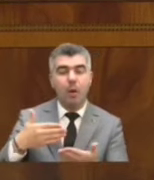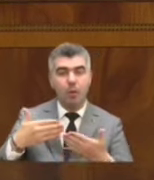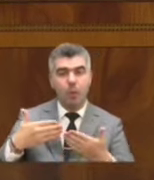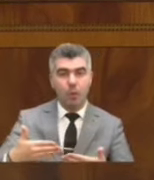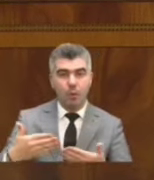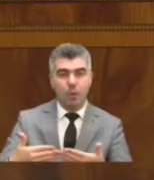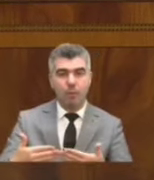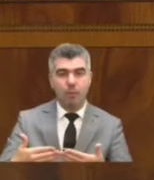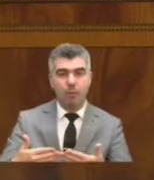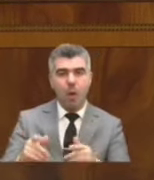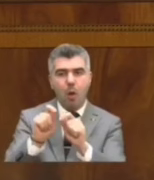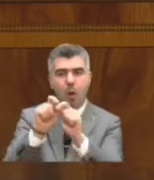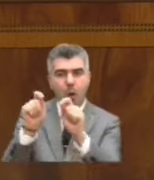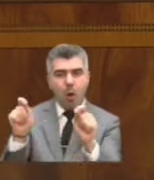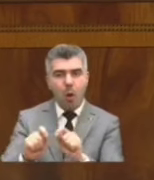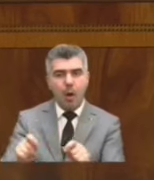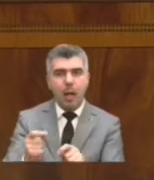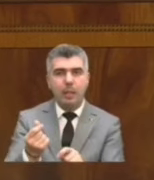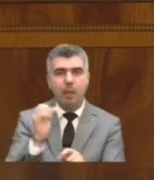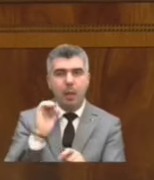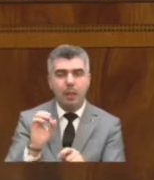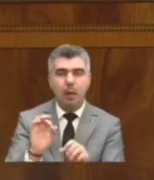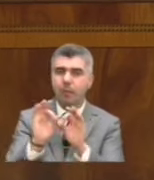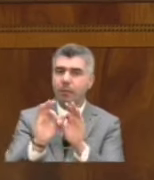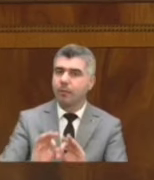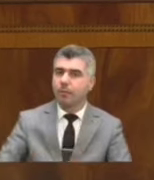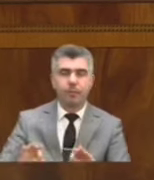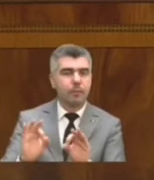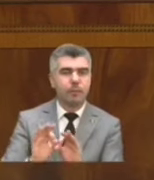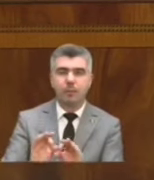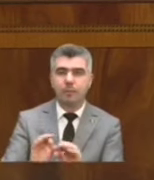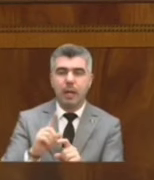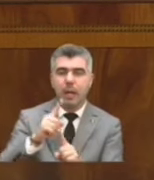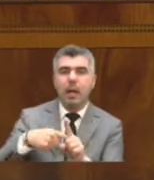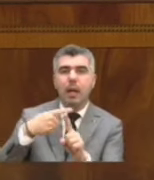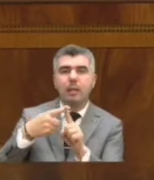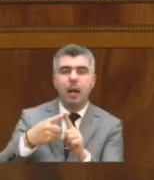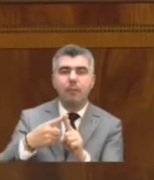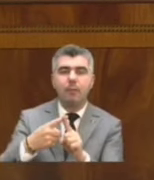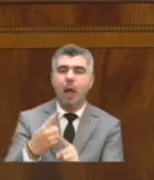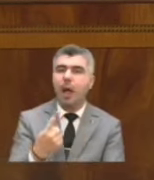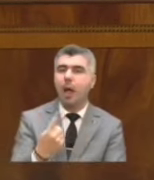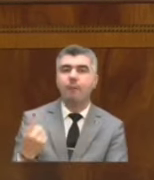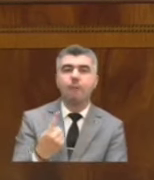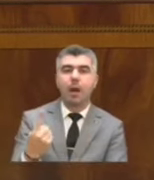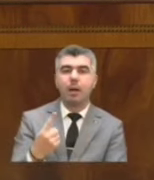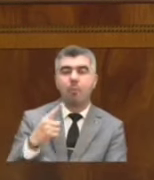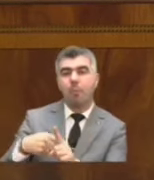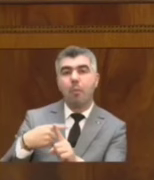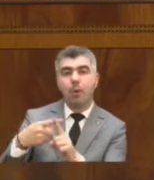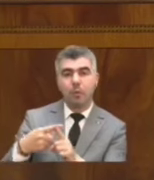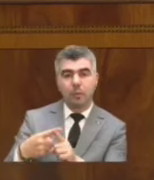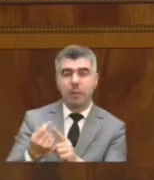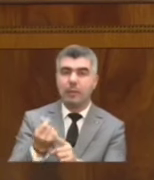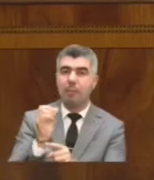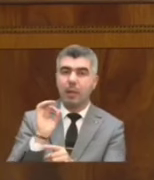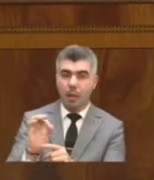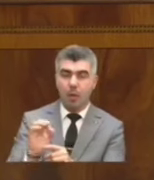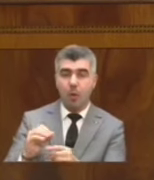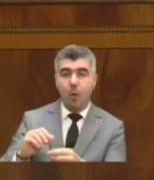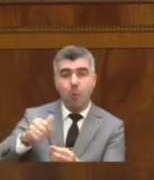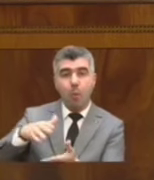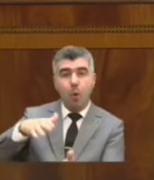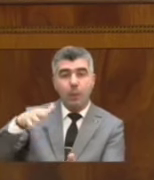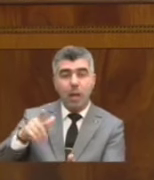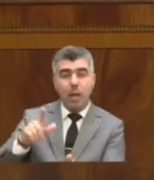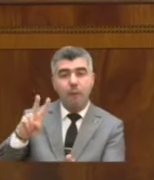ليس تحريرا لأسعاره، هو فقط إضافة 10 تاع الدرهم في الثمن. خصنا نعرفوا بأن البوتان اليوم